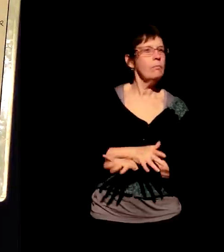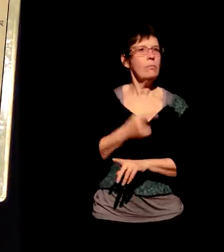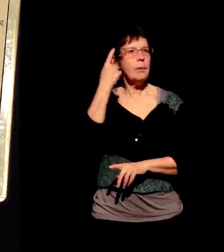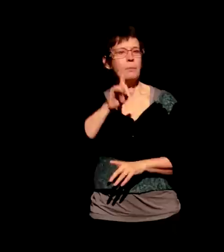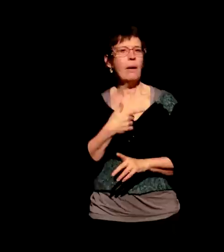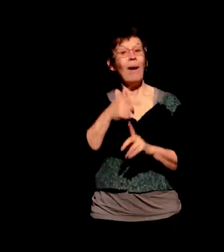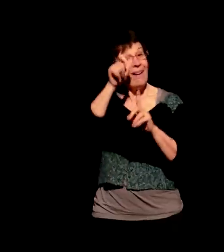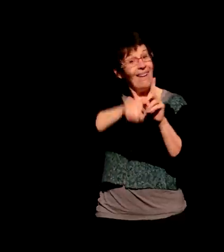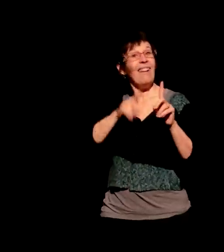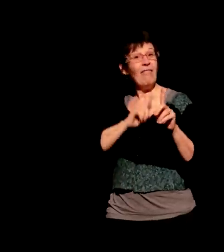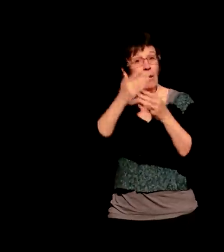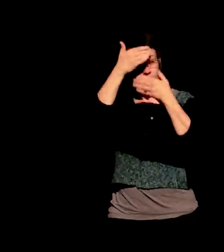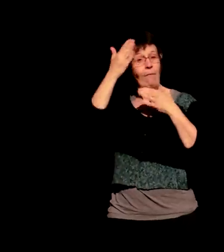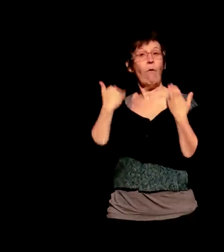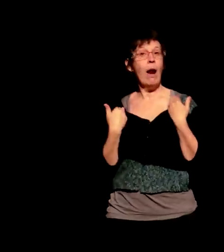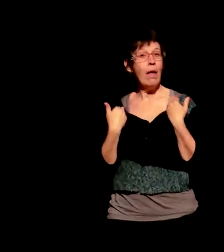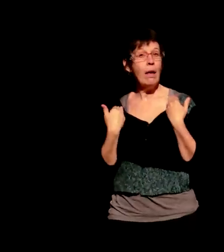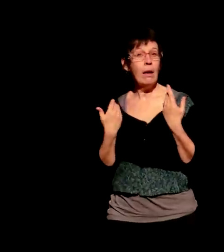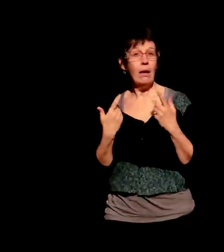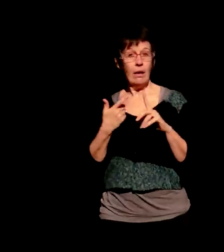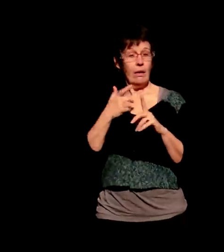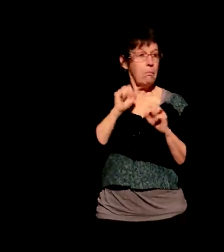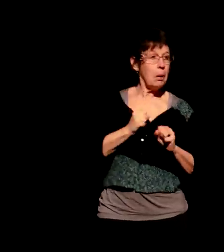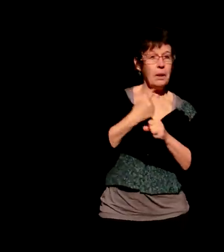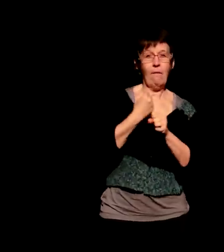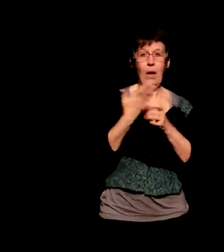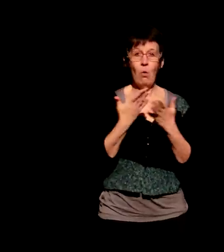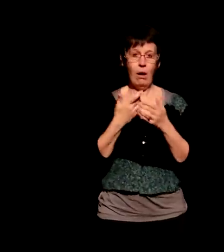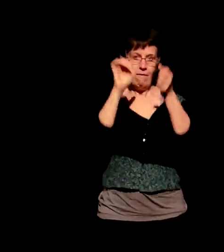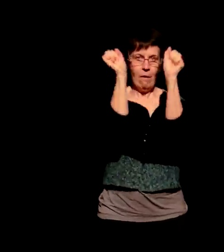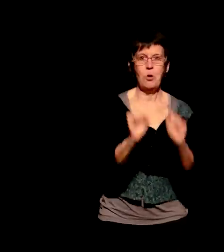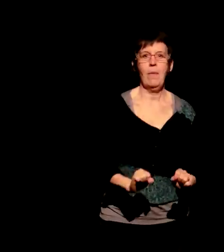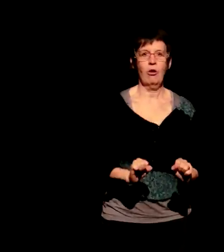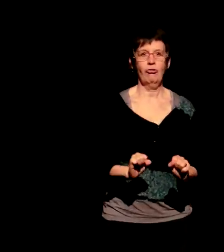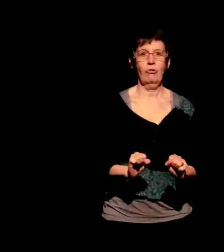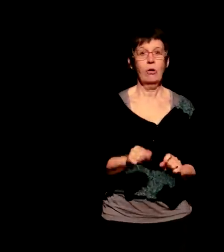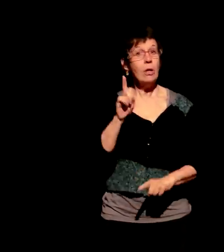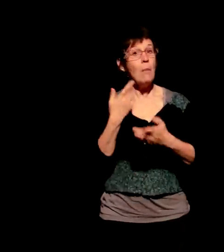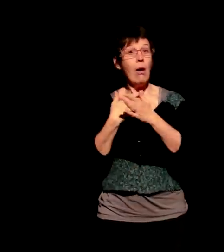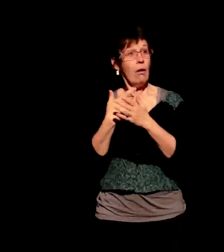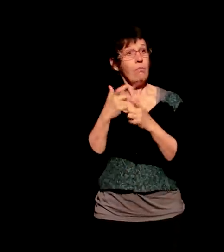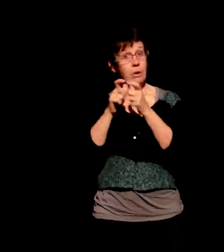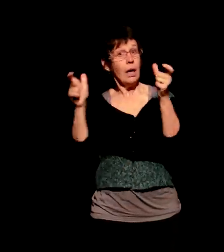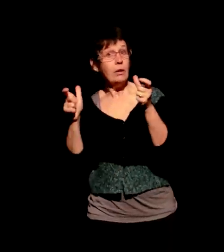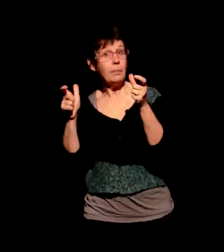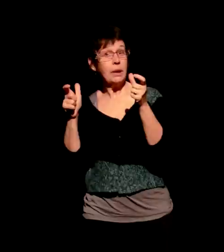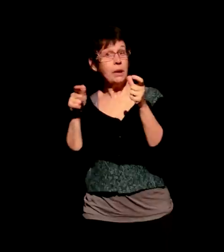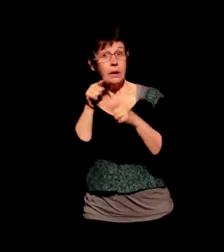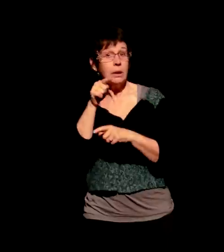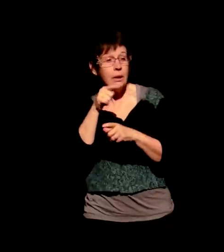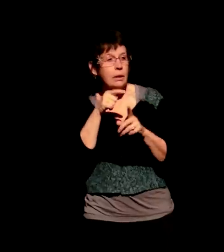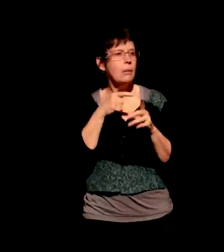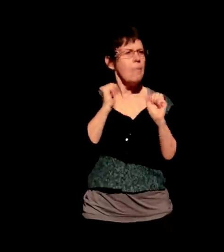voilée en France, le seul boulot qui nous est autorisé, c'est femme de ménage, et encore pas dans toutes les entreprises, même quand on est diplômé à Bac+8.